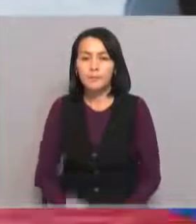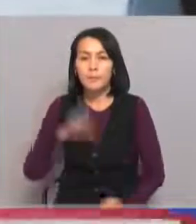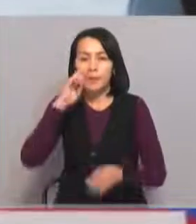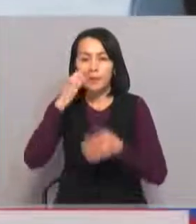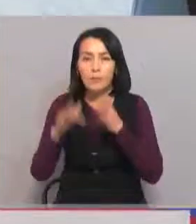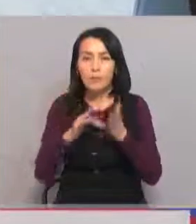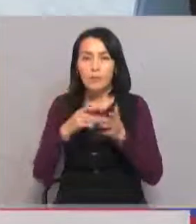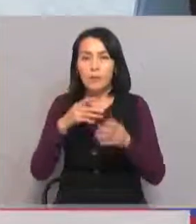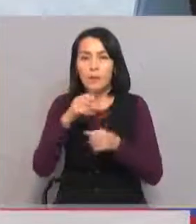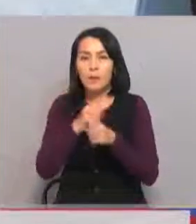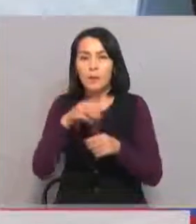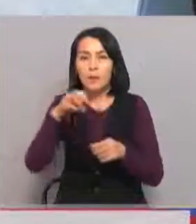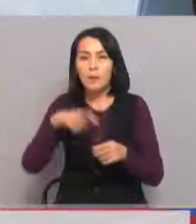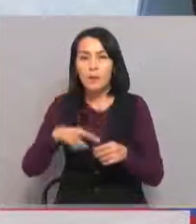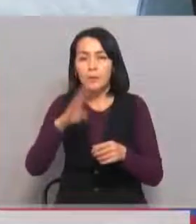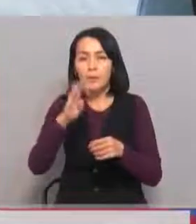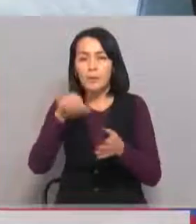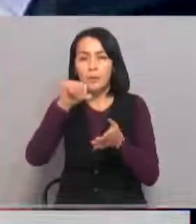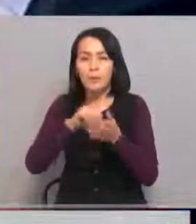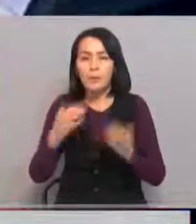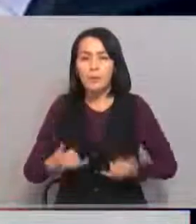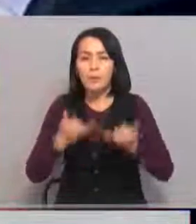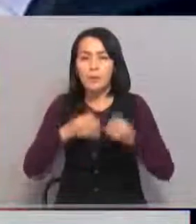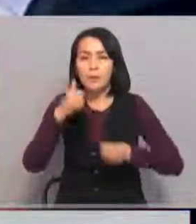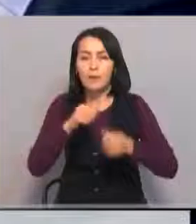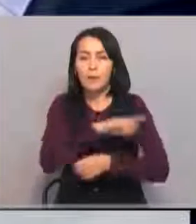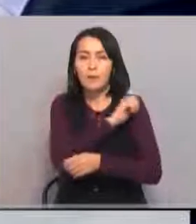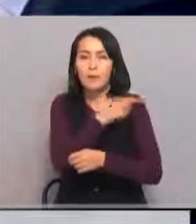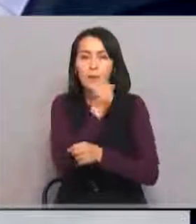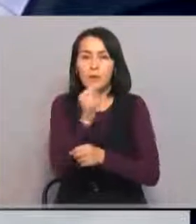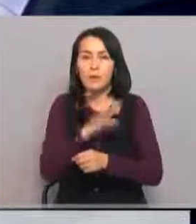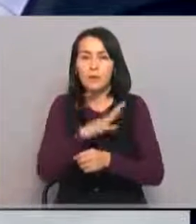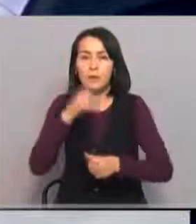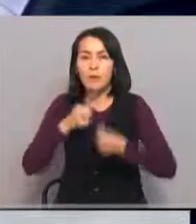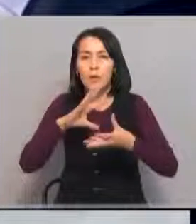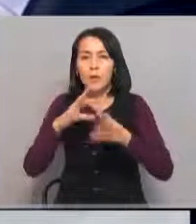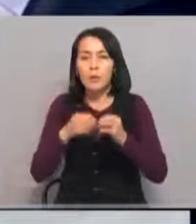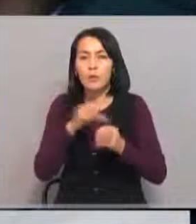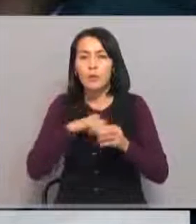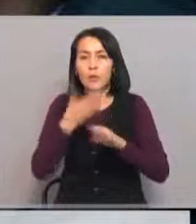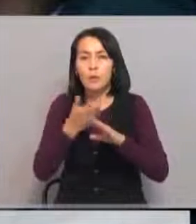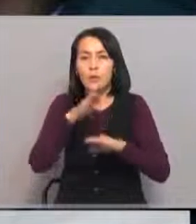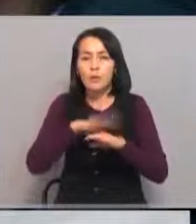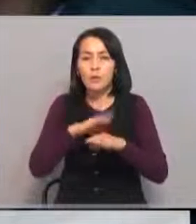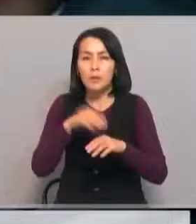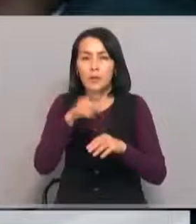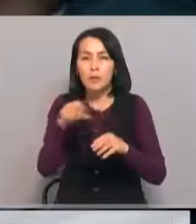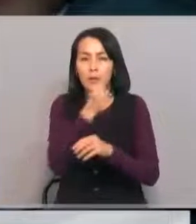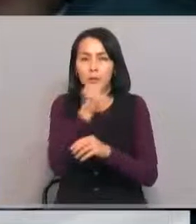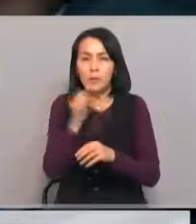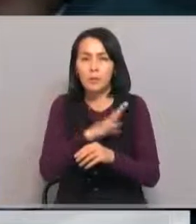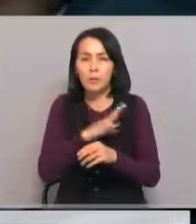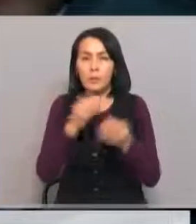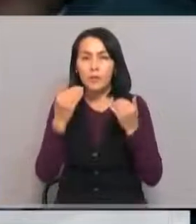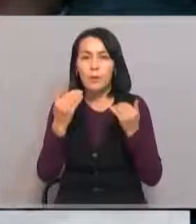Шымкент қаласының әкімі Мұрат Әйтенов қатысып, сәттілік тілеген жарыста мықтылар жеңіске жетті. Спорттық сайыс нәтижесінде өз салмақ дәрежесінде балуандар жеңімпаз атанды.